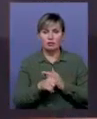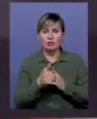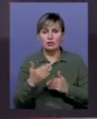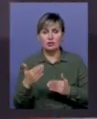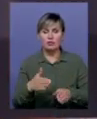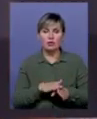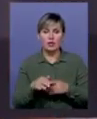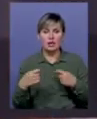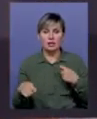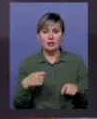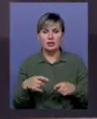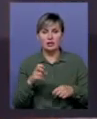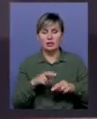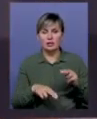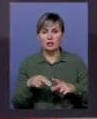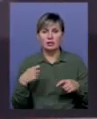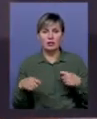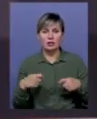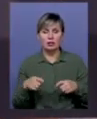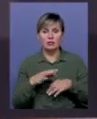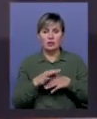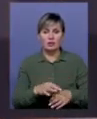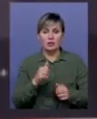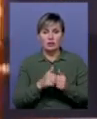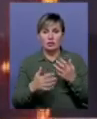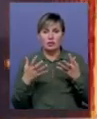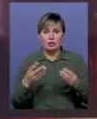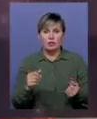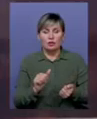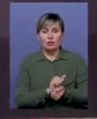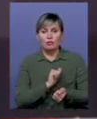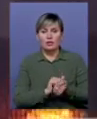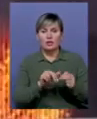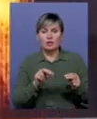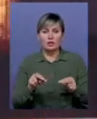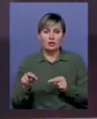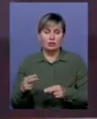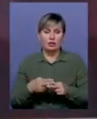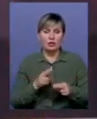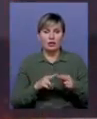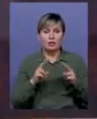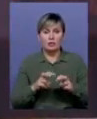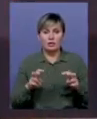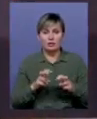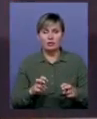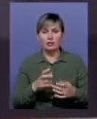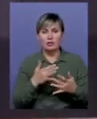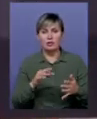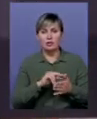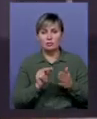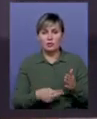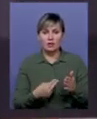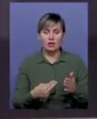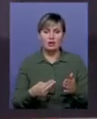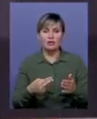его реализация на объектах торговли. Проводится ежедневно документальный контроль, то есть это проверка ветеринарных справок,